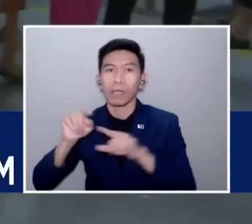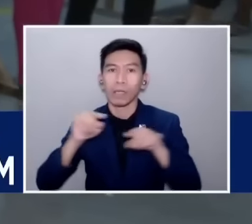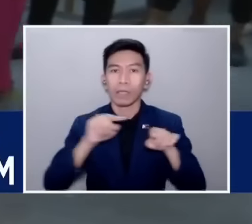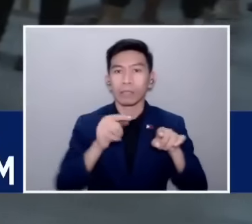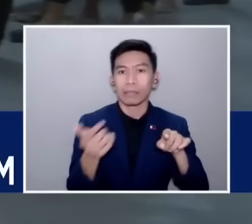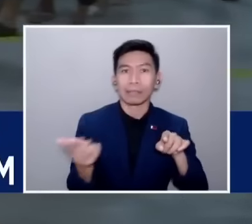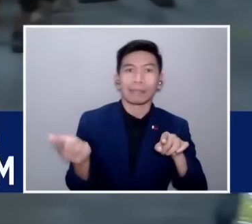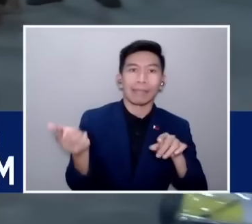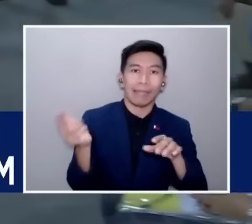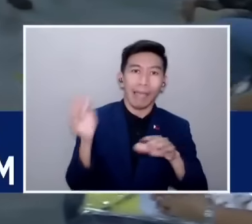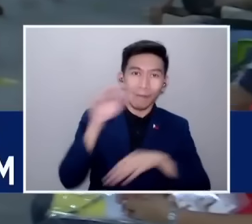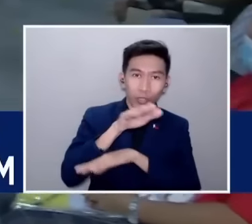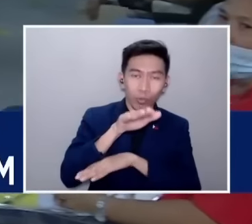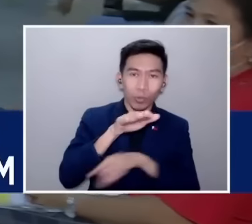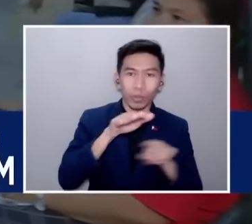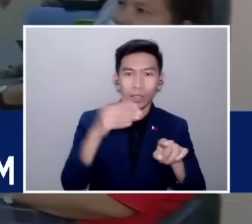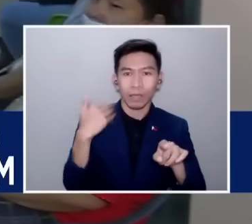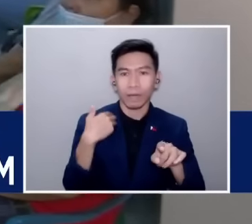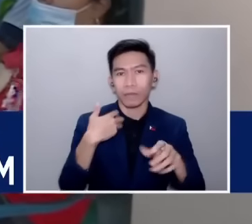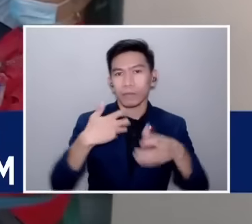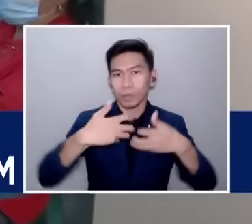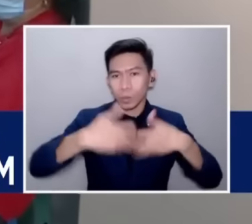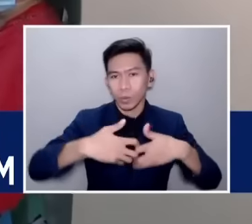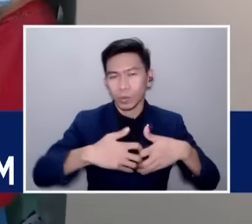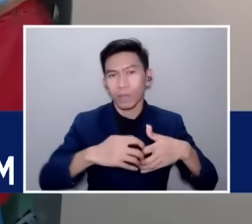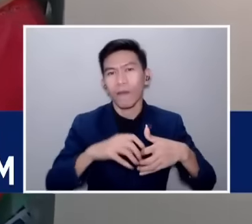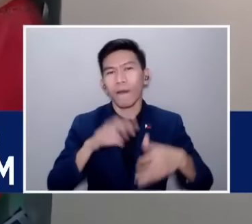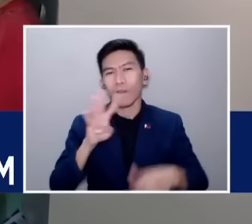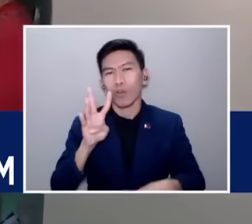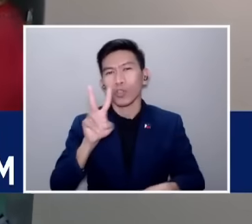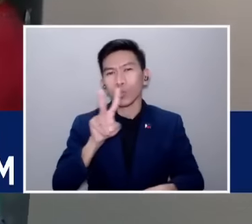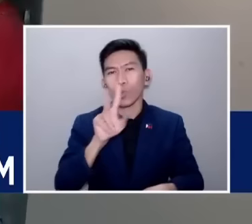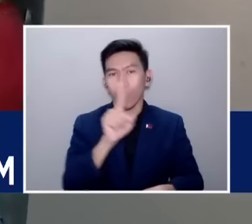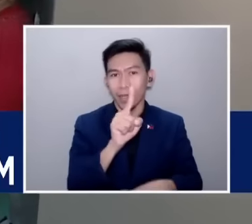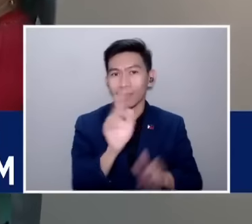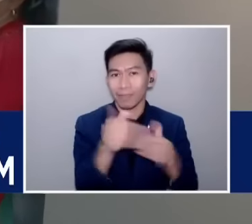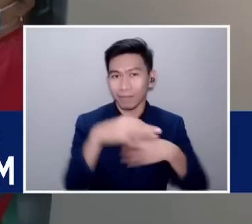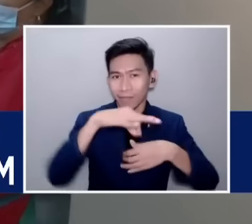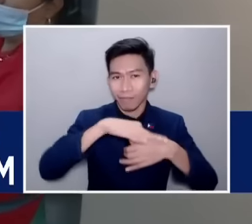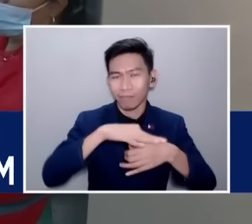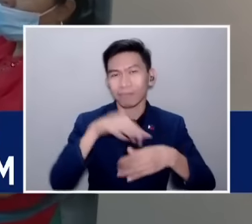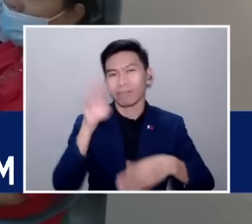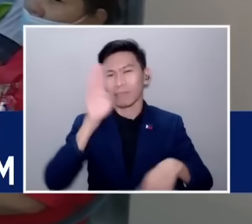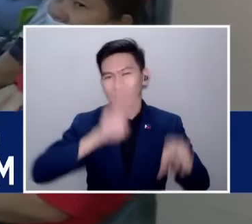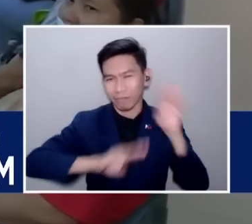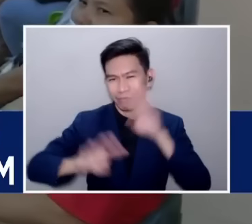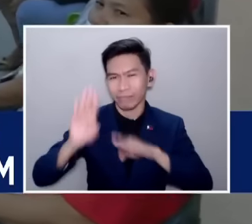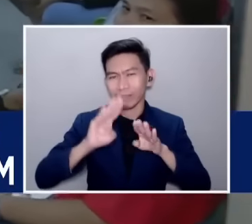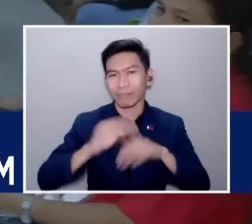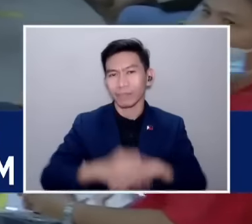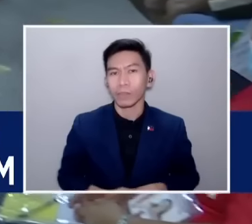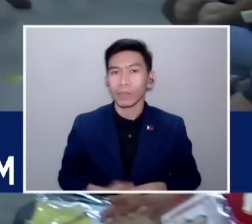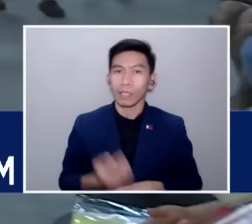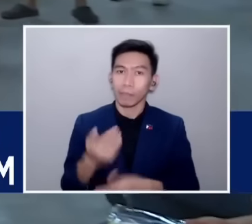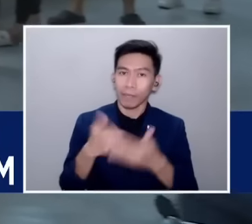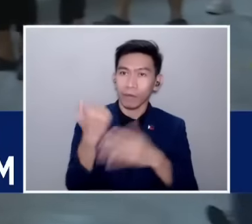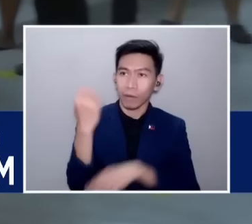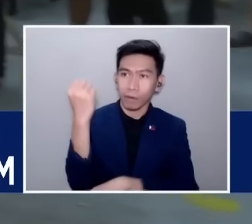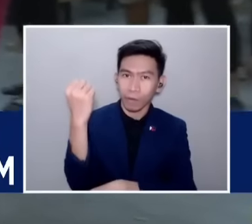ng Clustered Precinct 421 na nagka-problema. So, kanina, bago magtanghali, may nakita na tayong